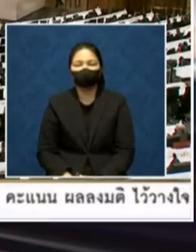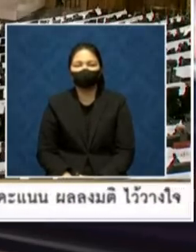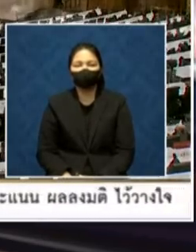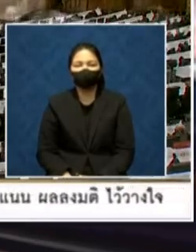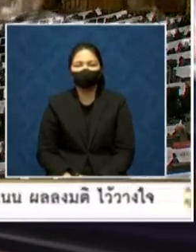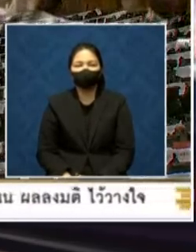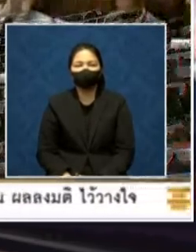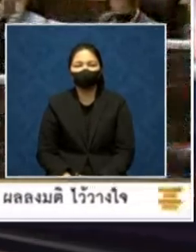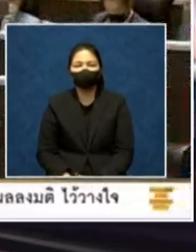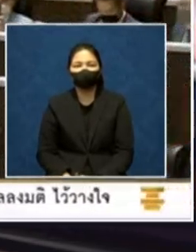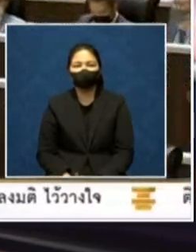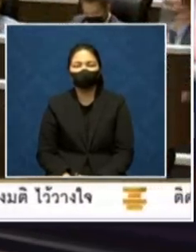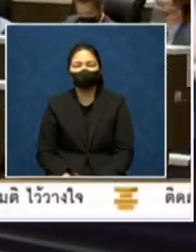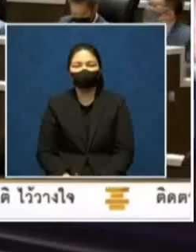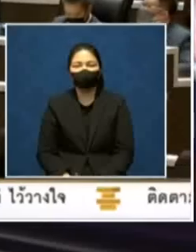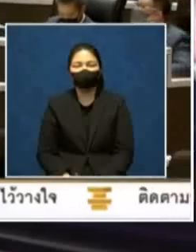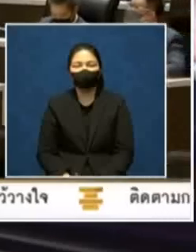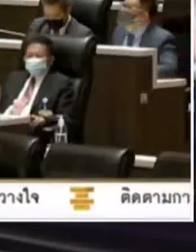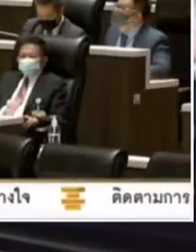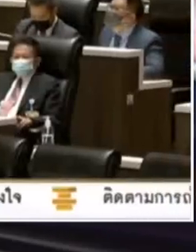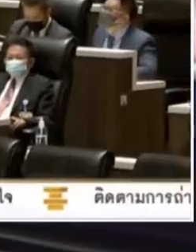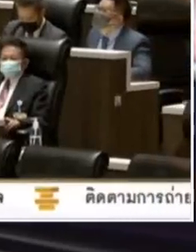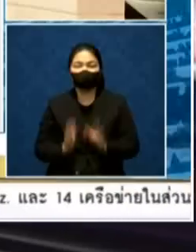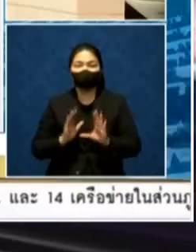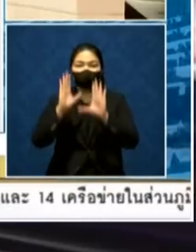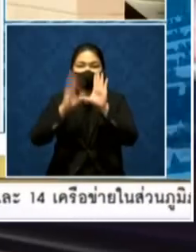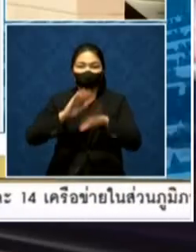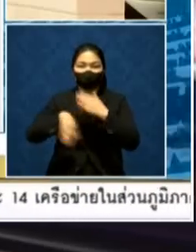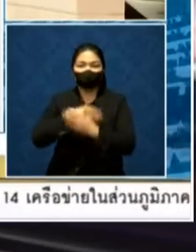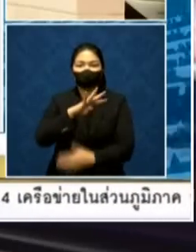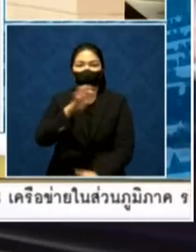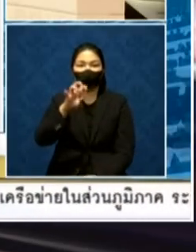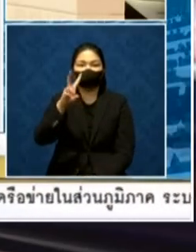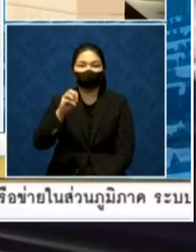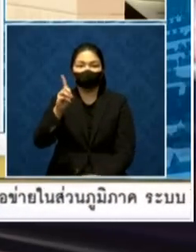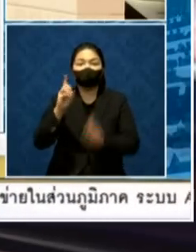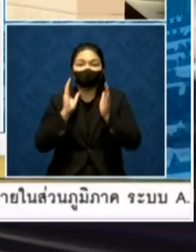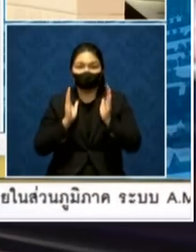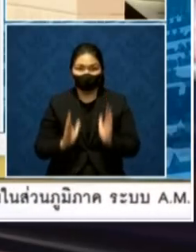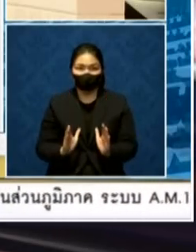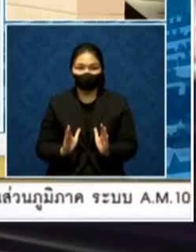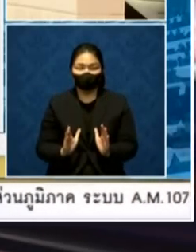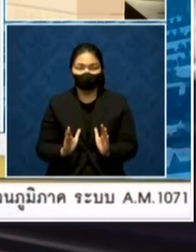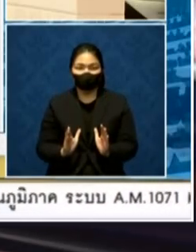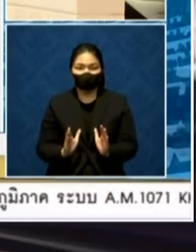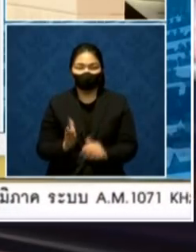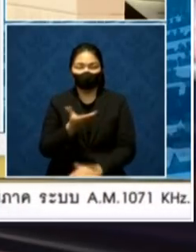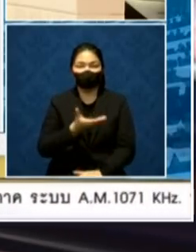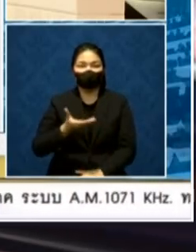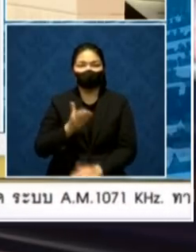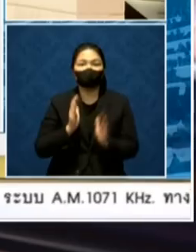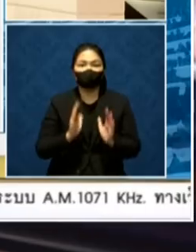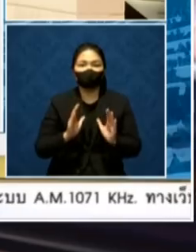241ใช่ไหม ครับ ที่หายไป3เนี่ย งดออกเสียงไง ก็ต้องเช็คบินกัน3เสียง ใช่ ใช่ เท่ากับคุณจุติไหม ถูกกัน